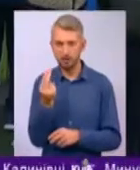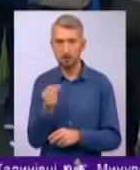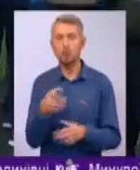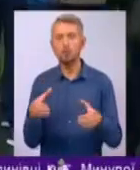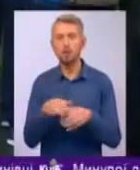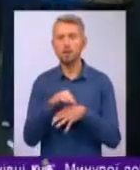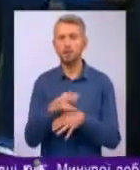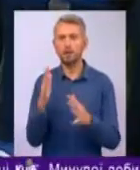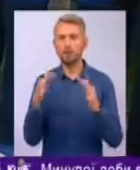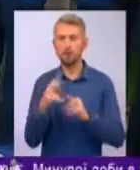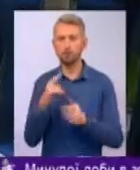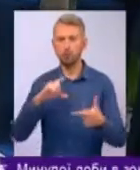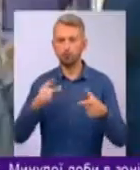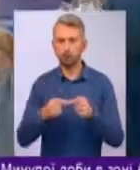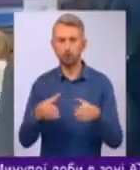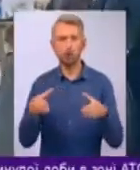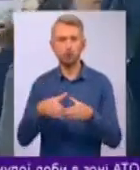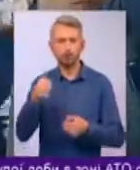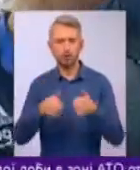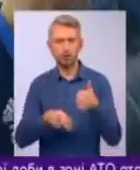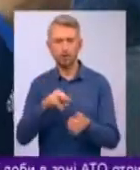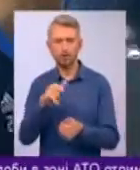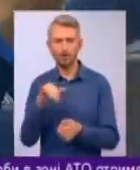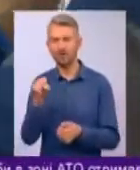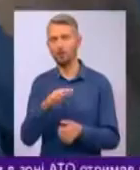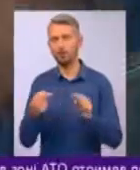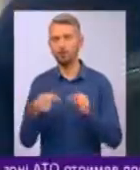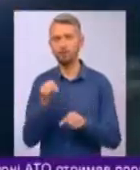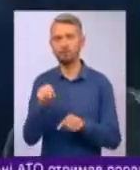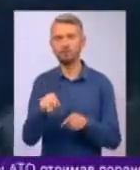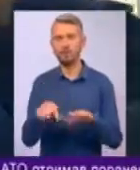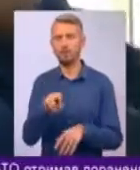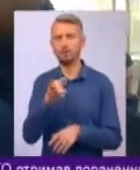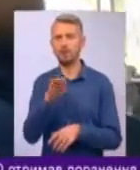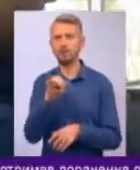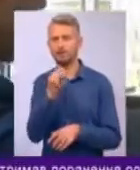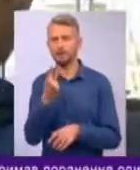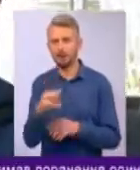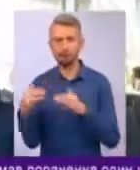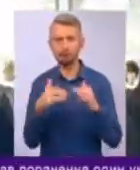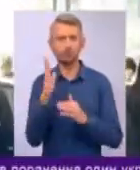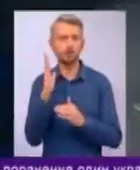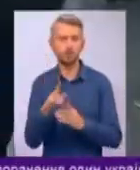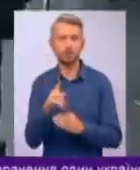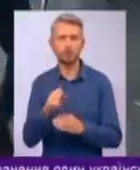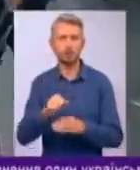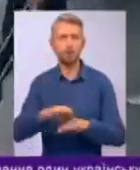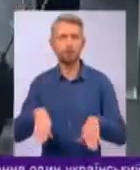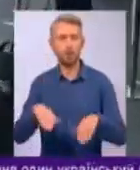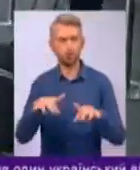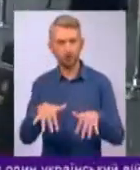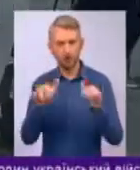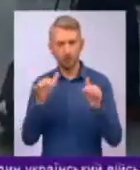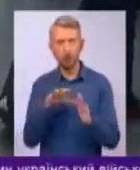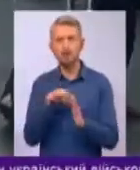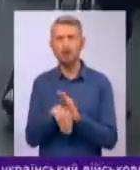матч другого туру групового турніру Ліги Європи проти тамтешнього «Партизана». Нагадаємо, поєдинок відбудеться за порожніх трибун. У